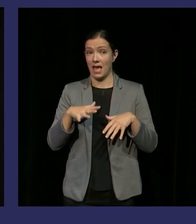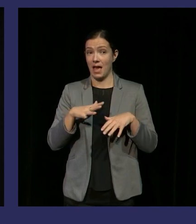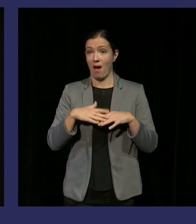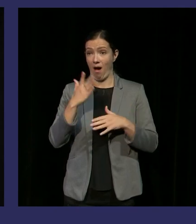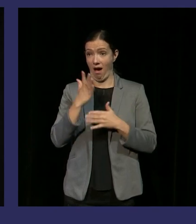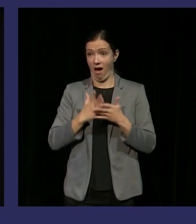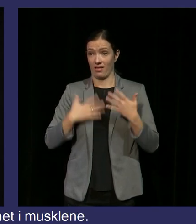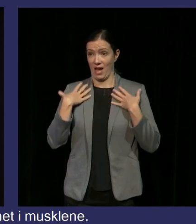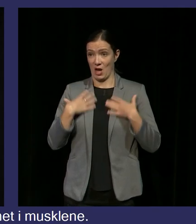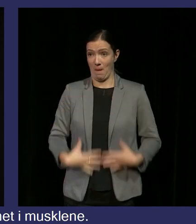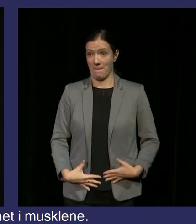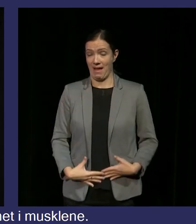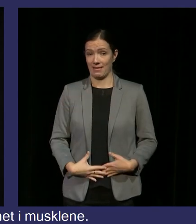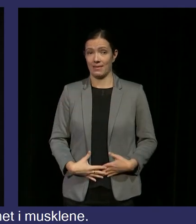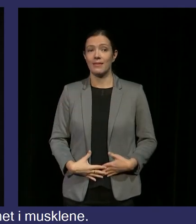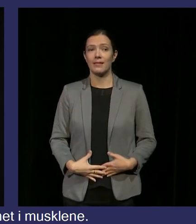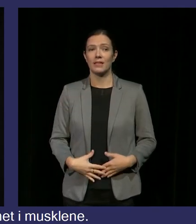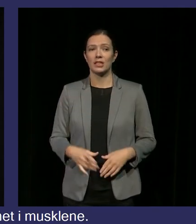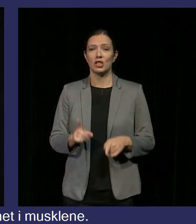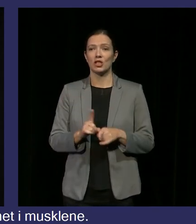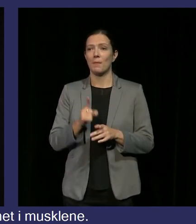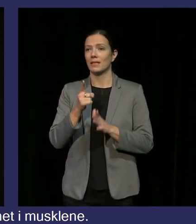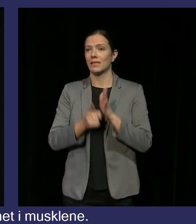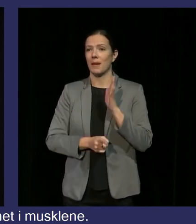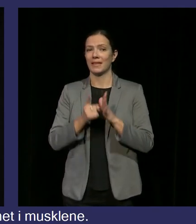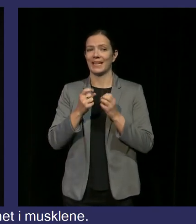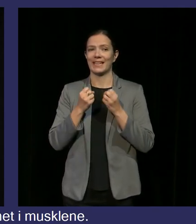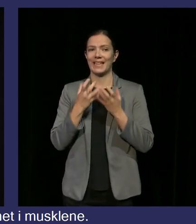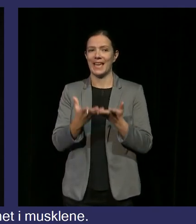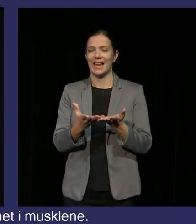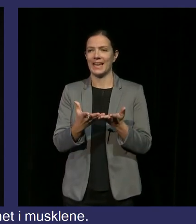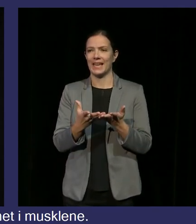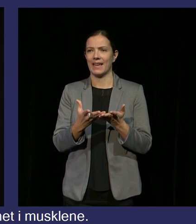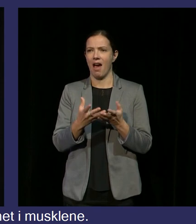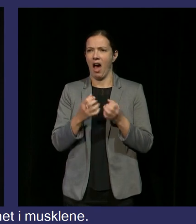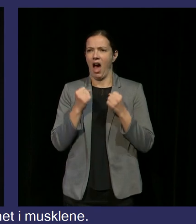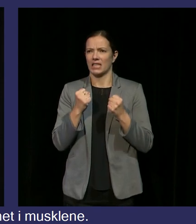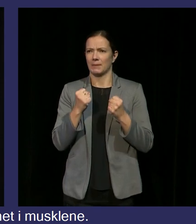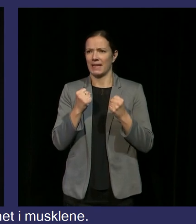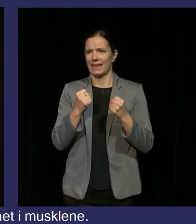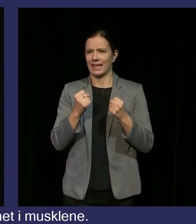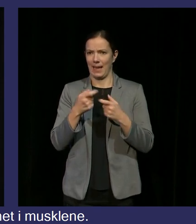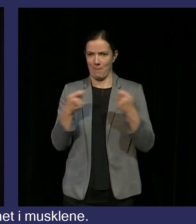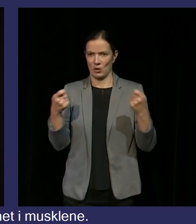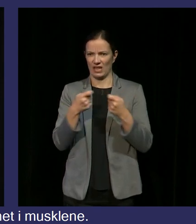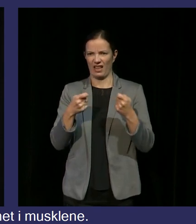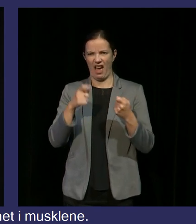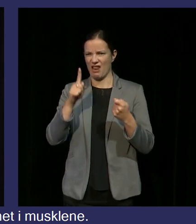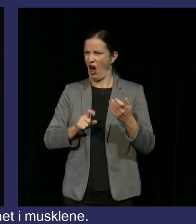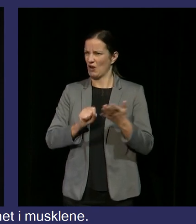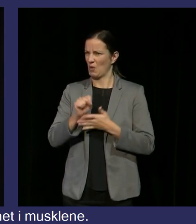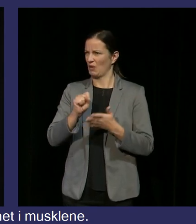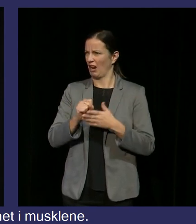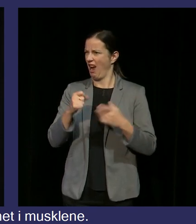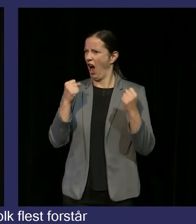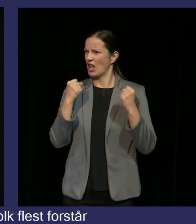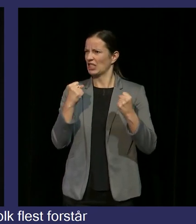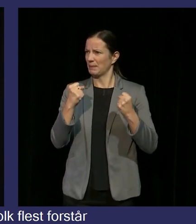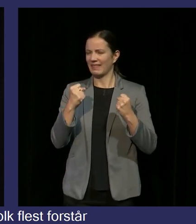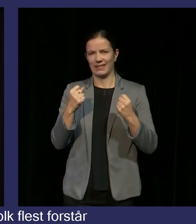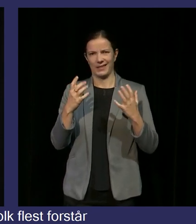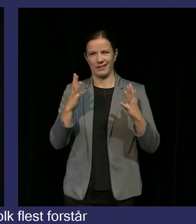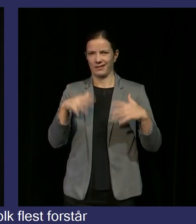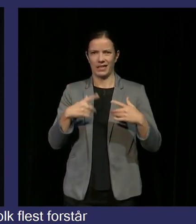halve kroppen. Lammelser som samtidig gir anspenthet i musklene. Det var et rart uttrykk, anspenthet. Altså det